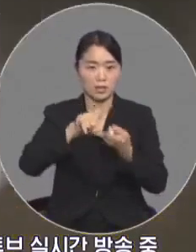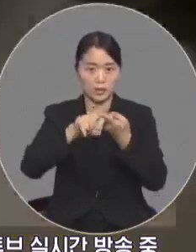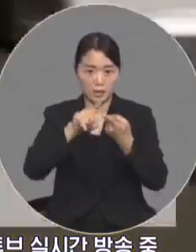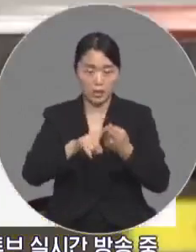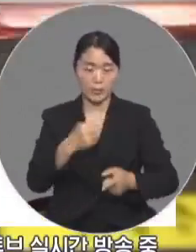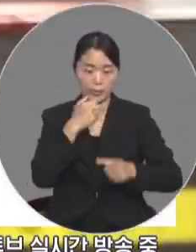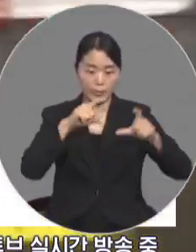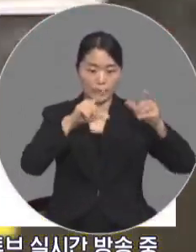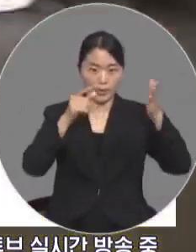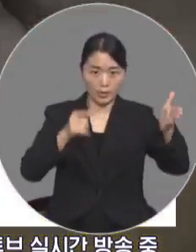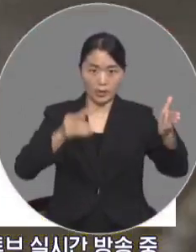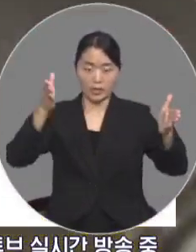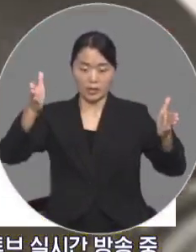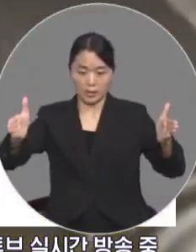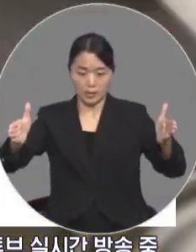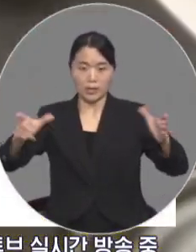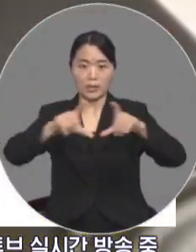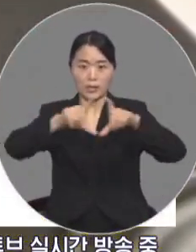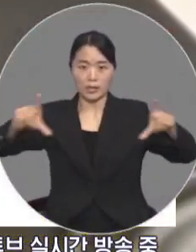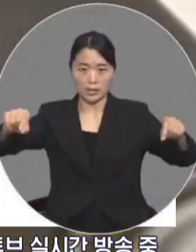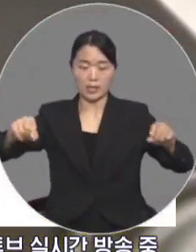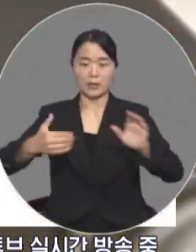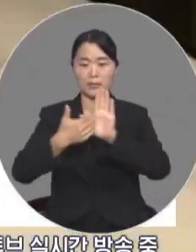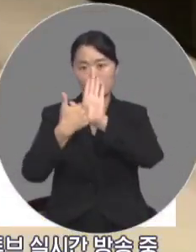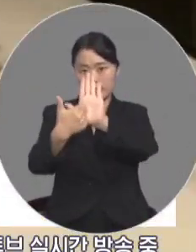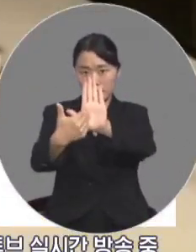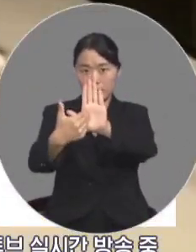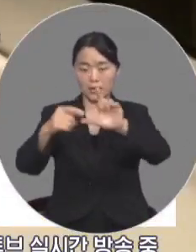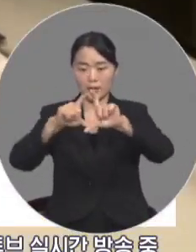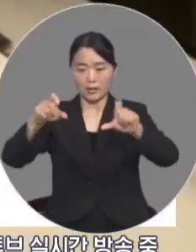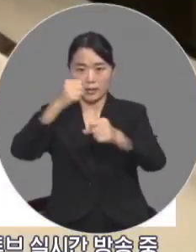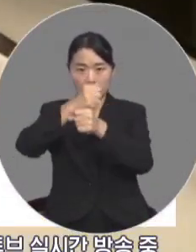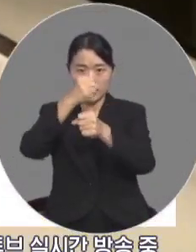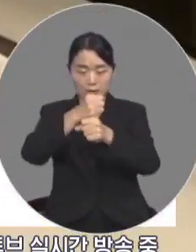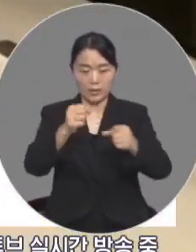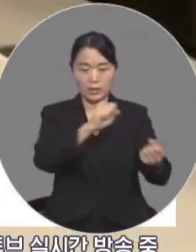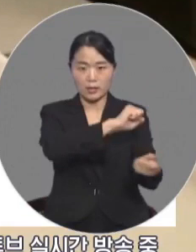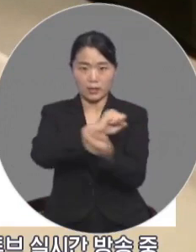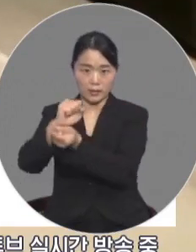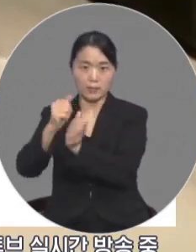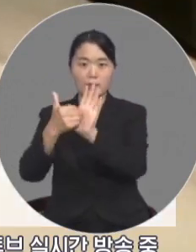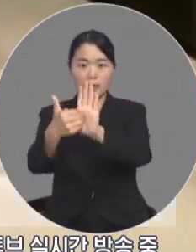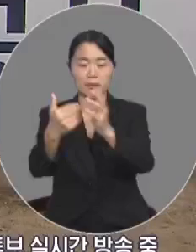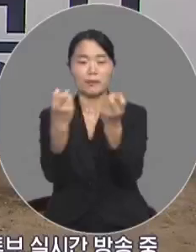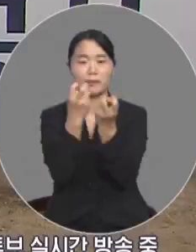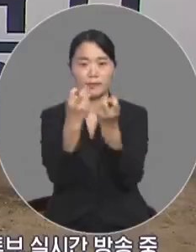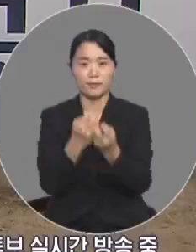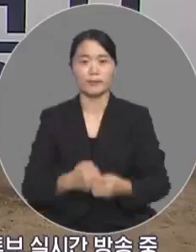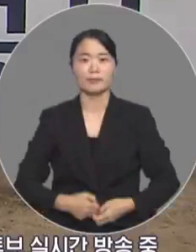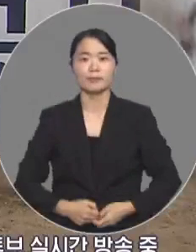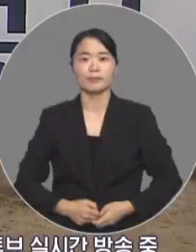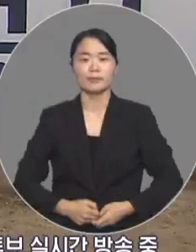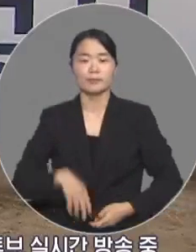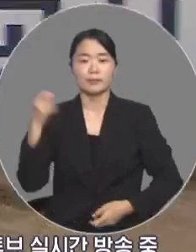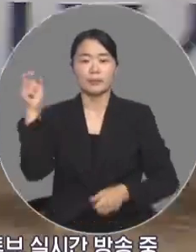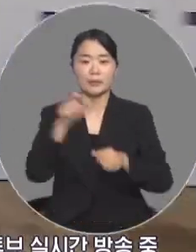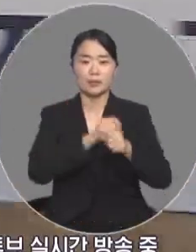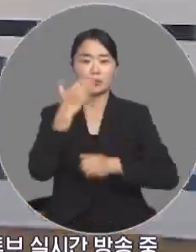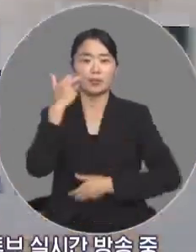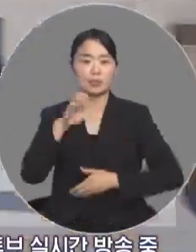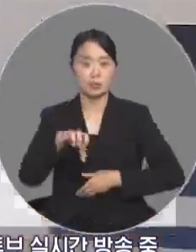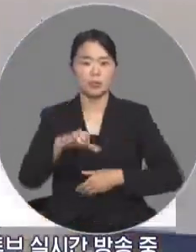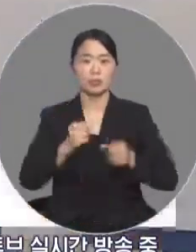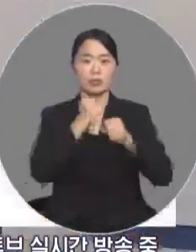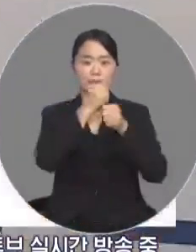배터리 사이에 열차단 패드를 설치해 다른 배터리로 열 전도를 막는 방안이 부상하고 있습니다. 특히 울산에서